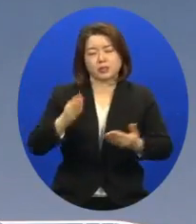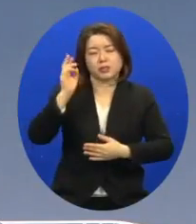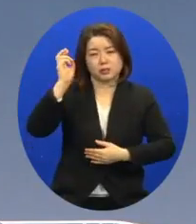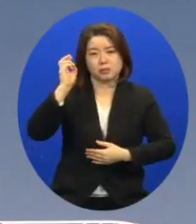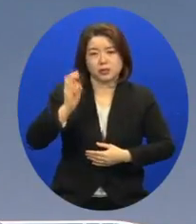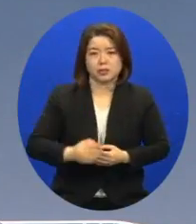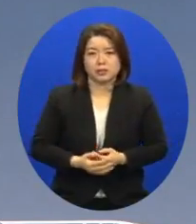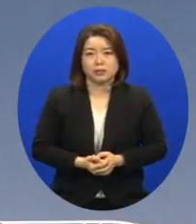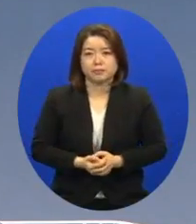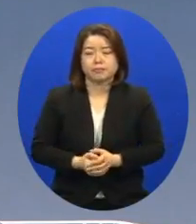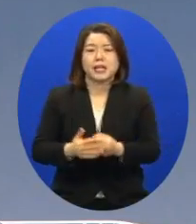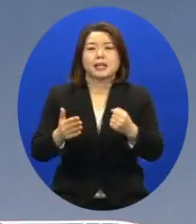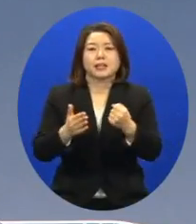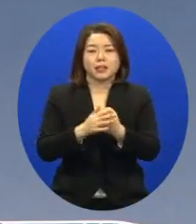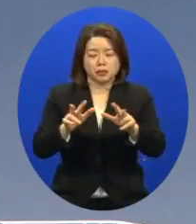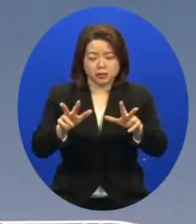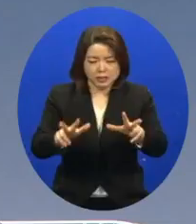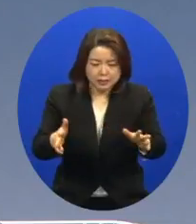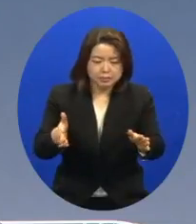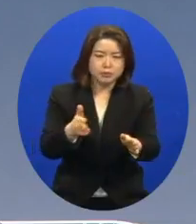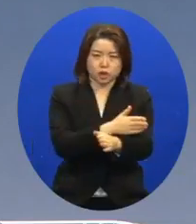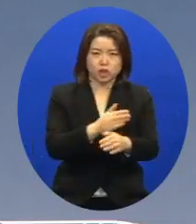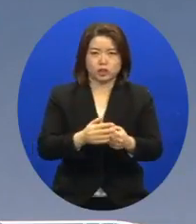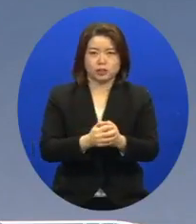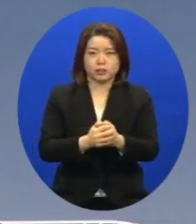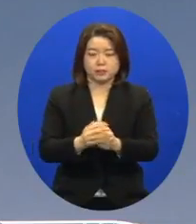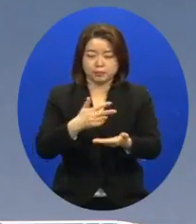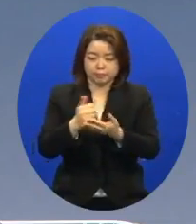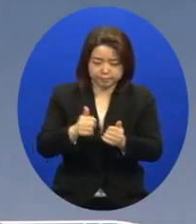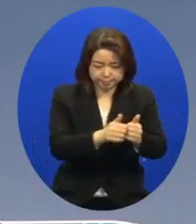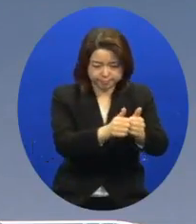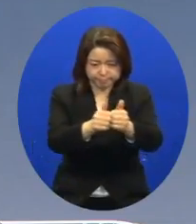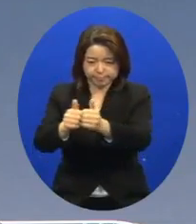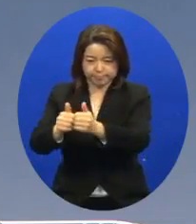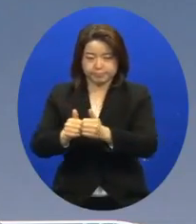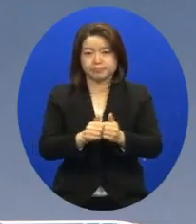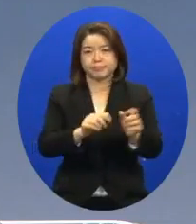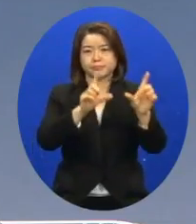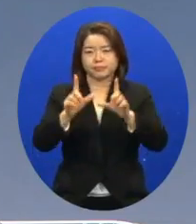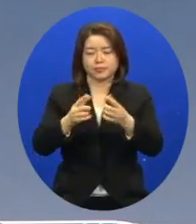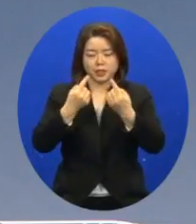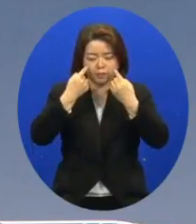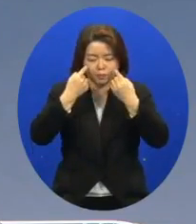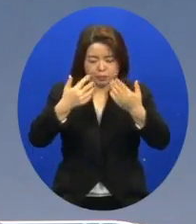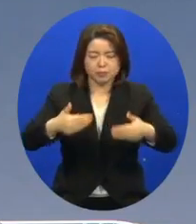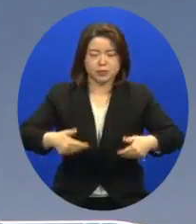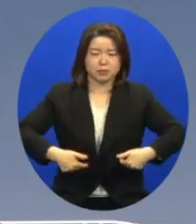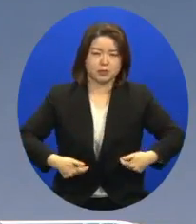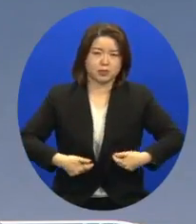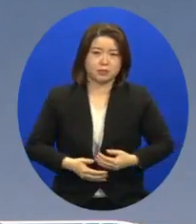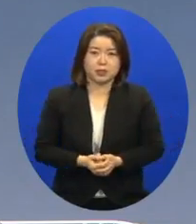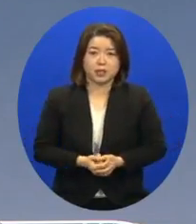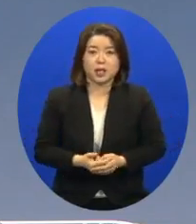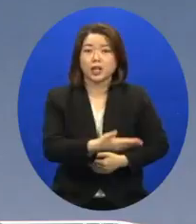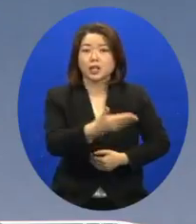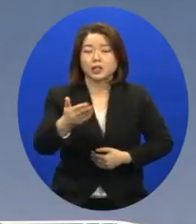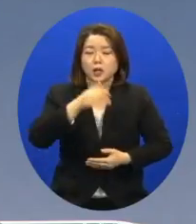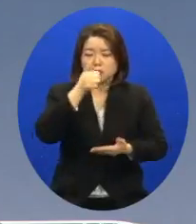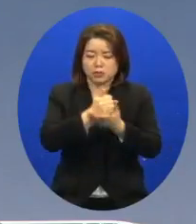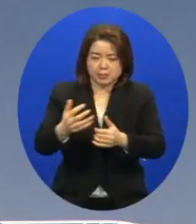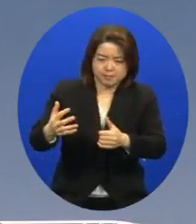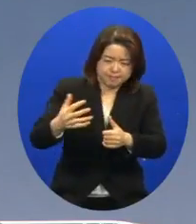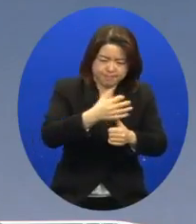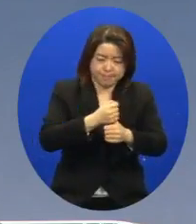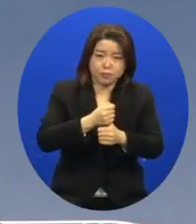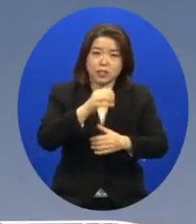그러므로 지금부터 주님과 동행하는 삶에 분명해야 한다 여러분을 죄로 묻고 있는 것이